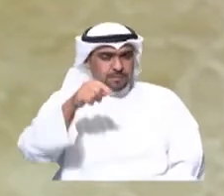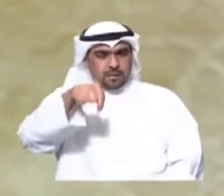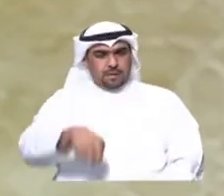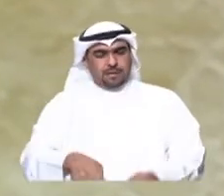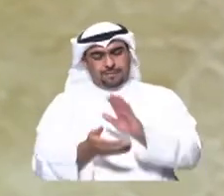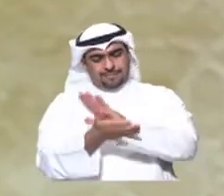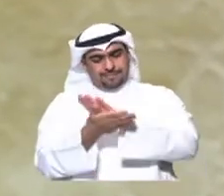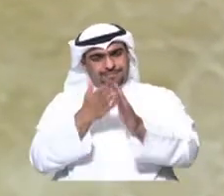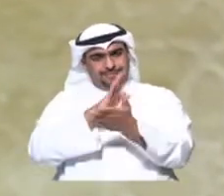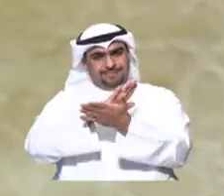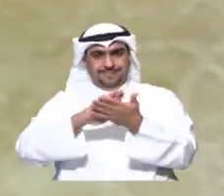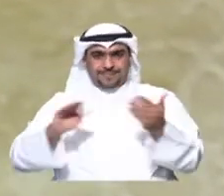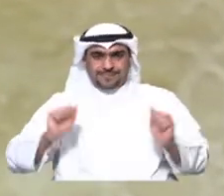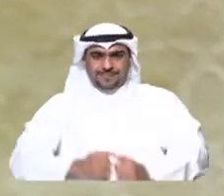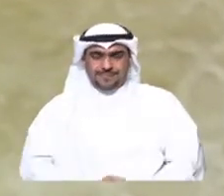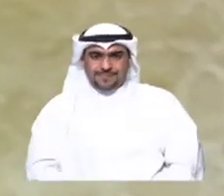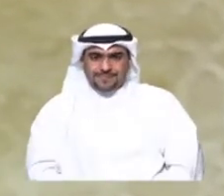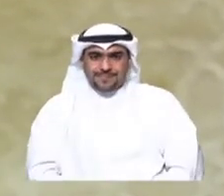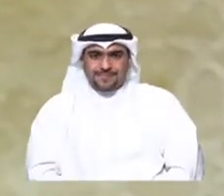الشقيقة.